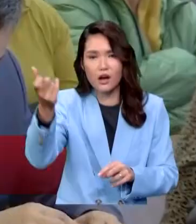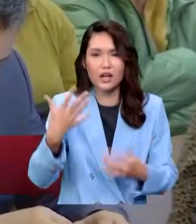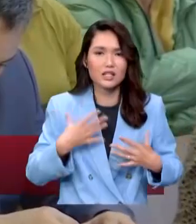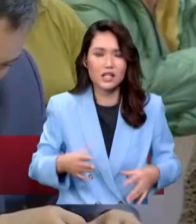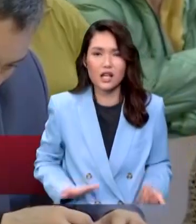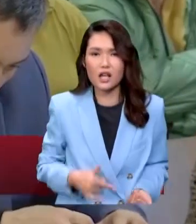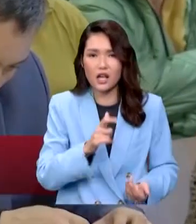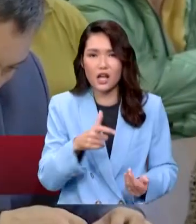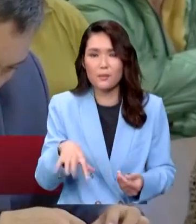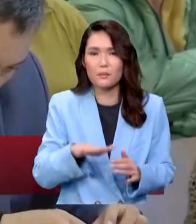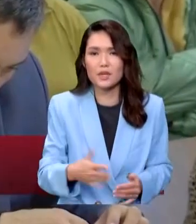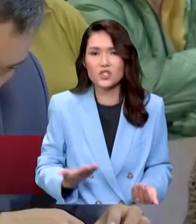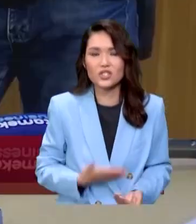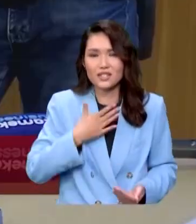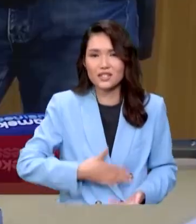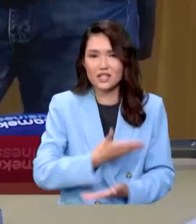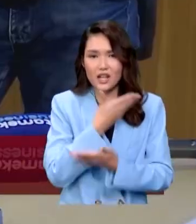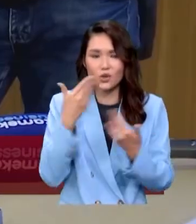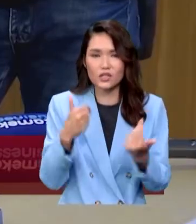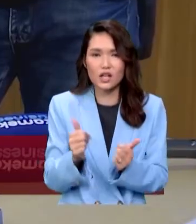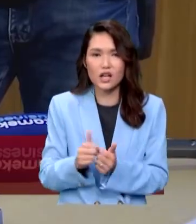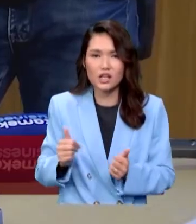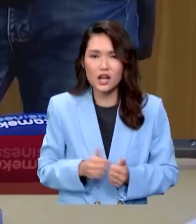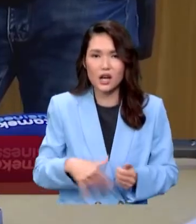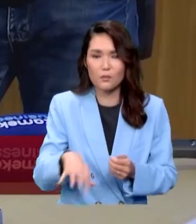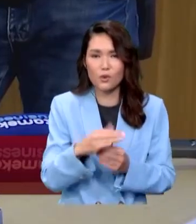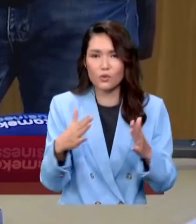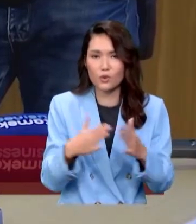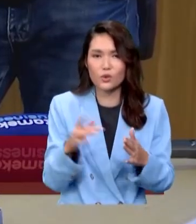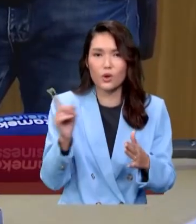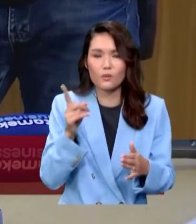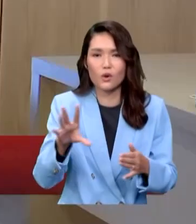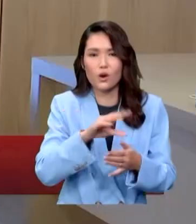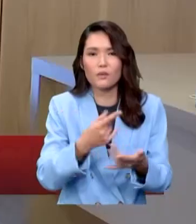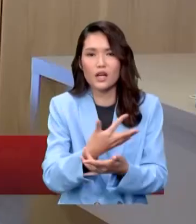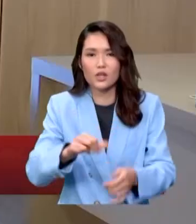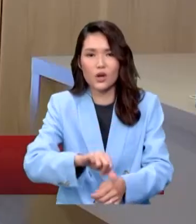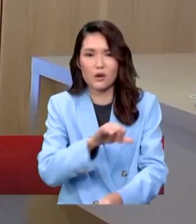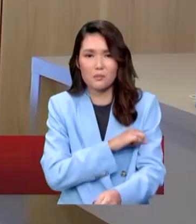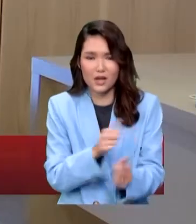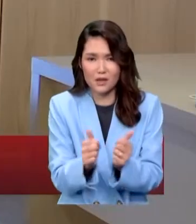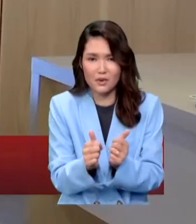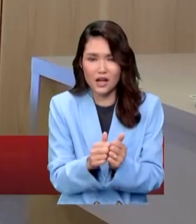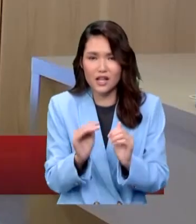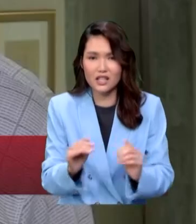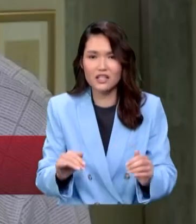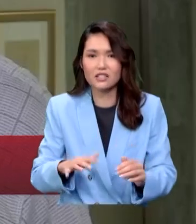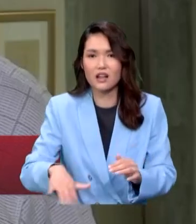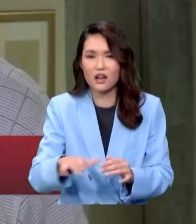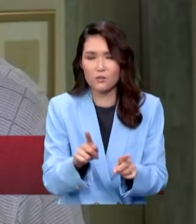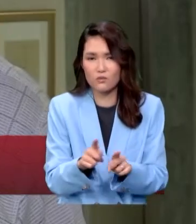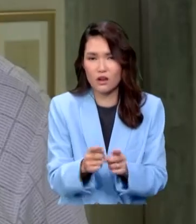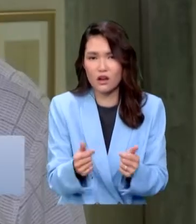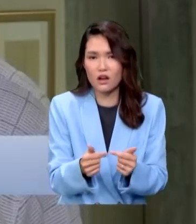жители недовольны тем, что очистное сооружение возводится рядом с их домом, причем всего в нескольких метрах от дворов и детской площадки.